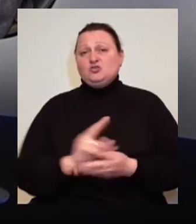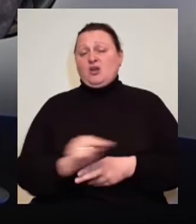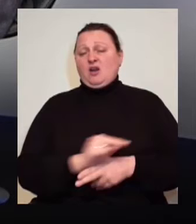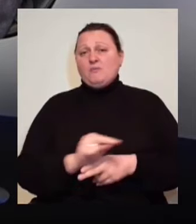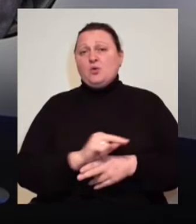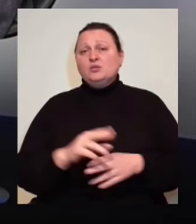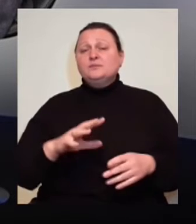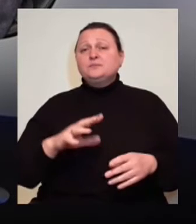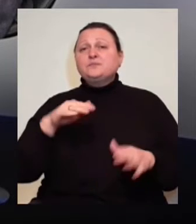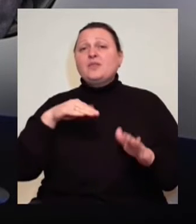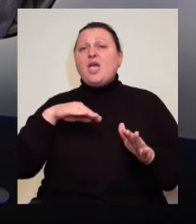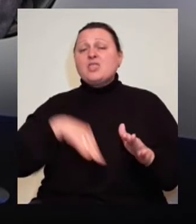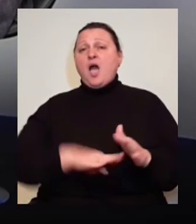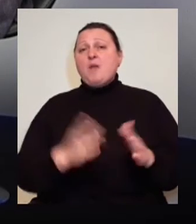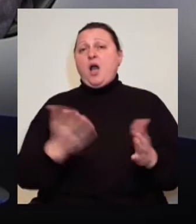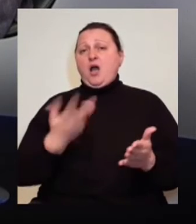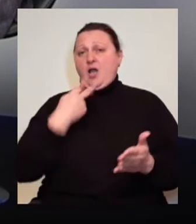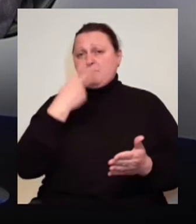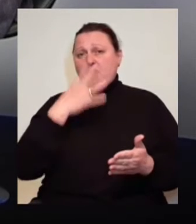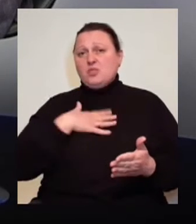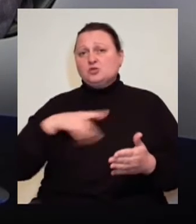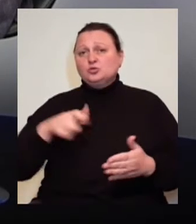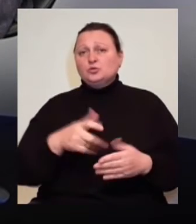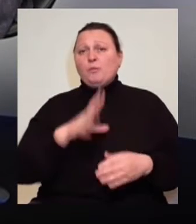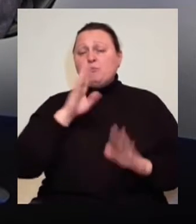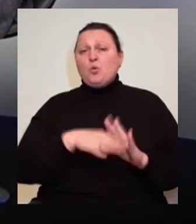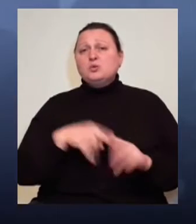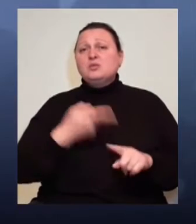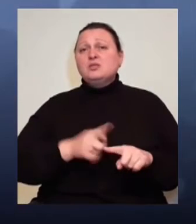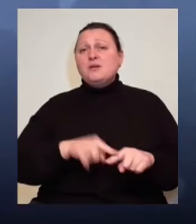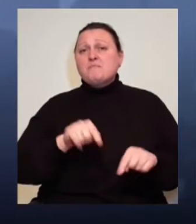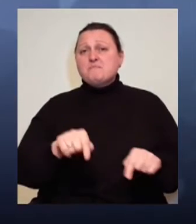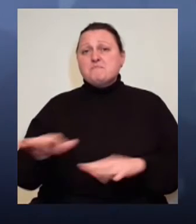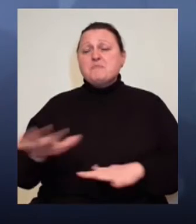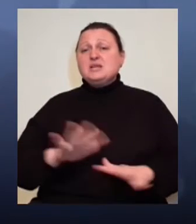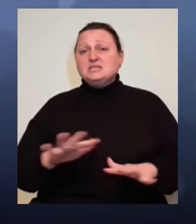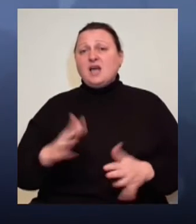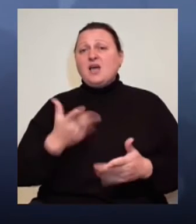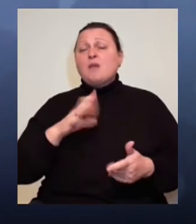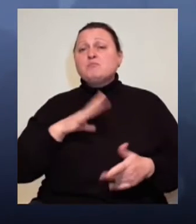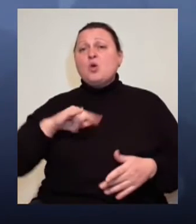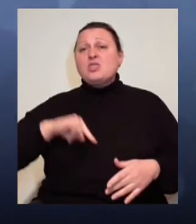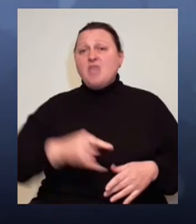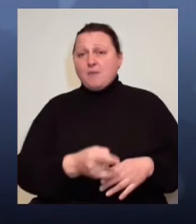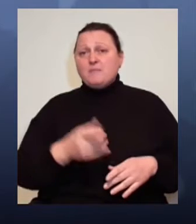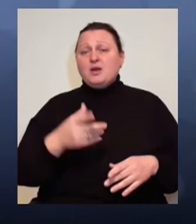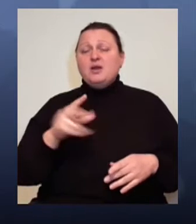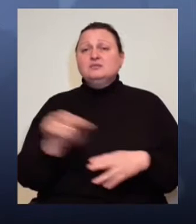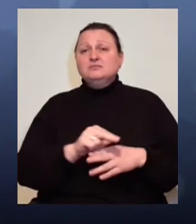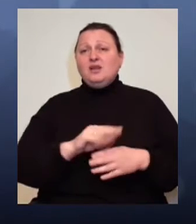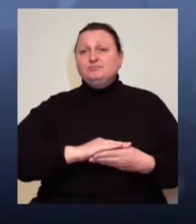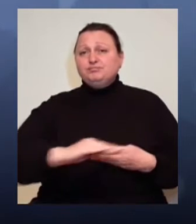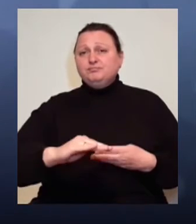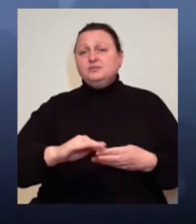бачив на наших дорогах, це саме ті місця, де раніше були ями і був зроблений ямковий